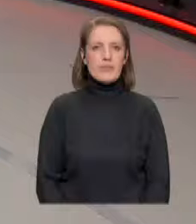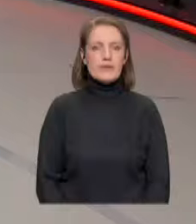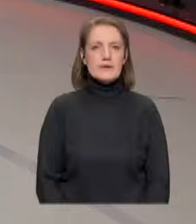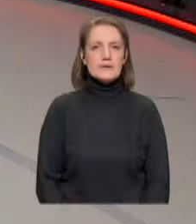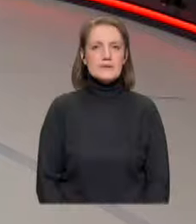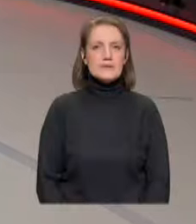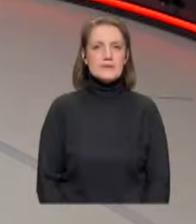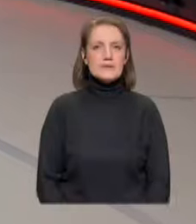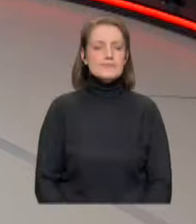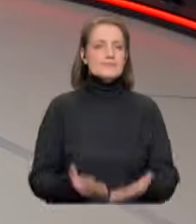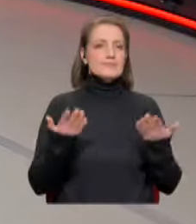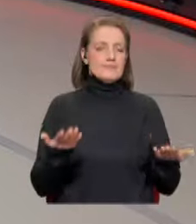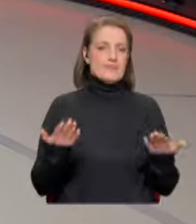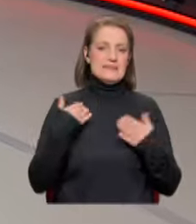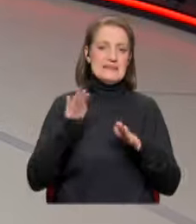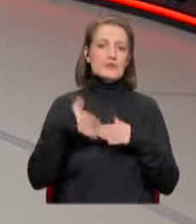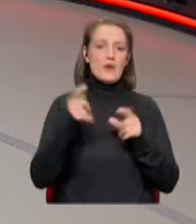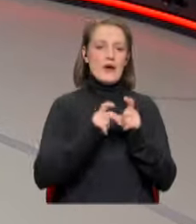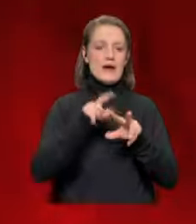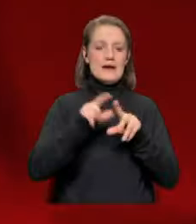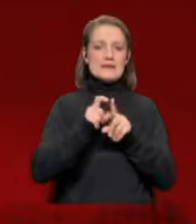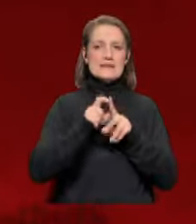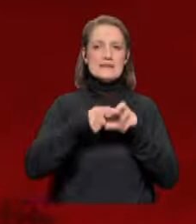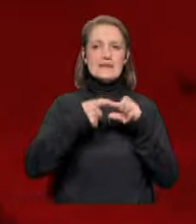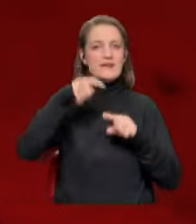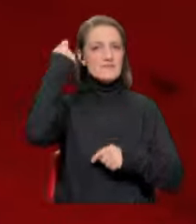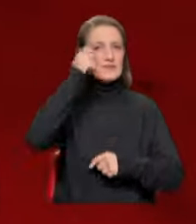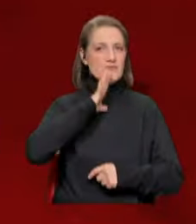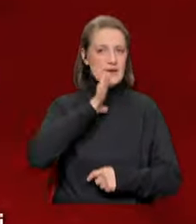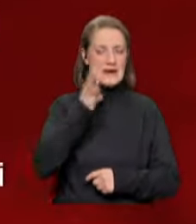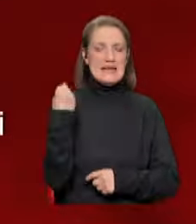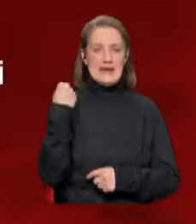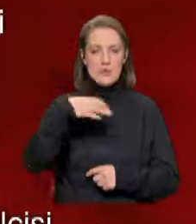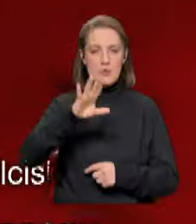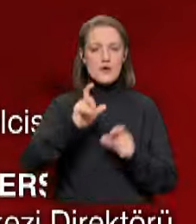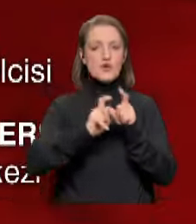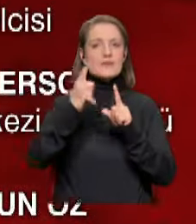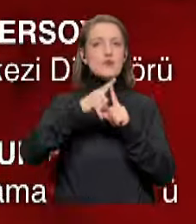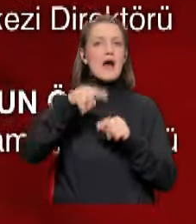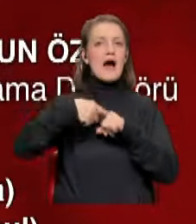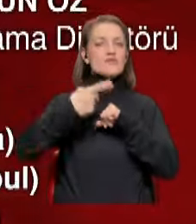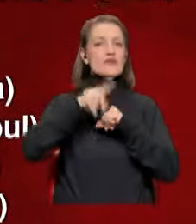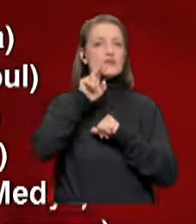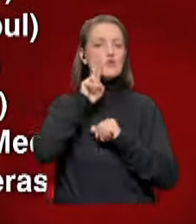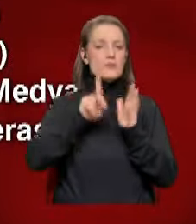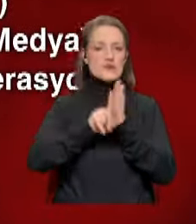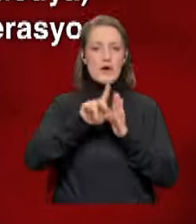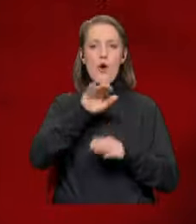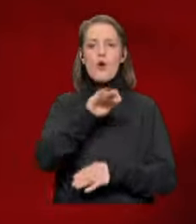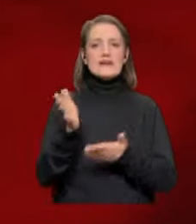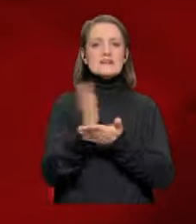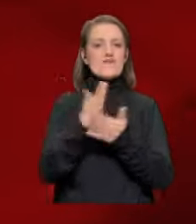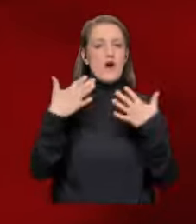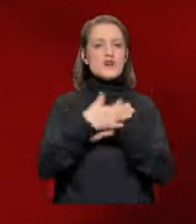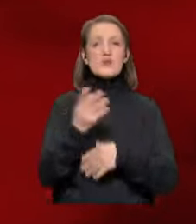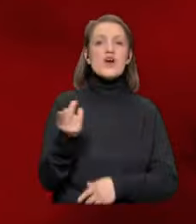buradayız Efendim bizden sonra gaddar var yeni bölümüyle Gülbin tosuna hafta sonu başarılar orta sayfa akşamı